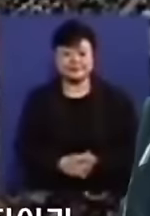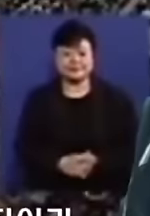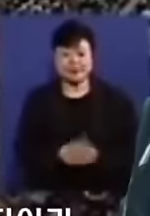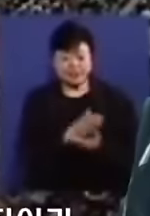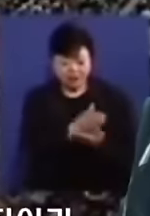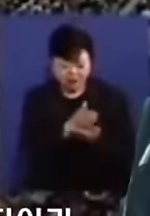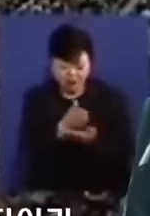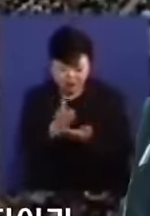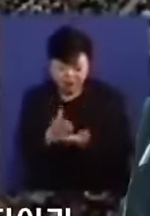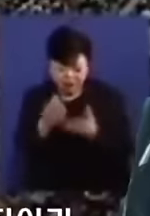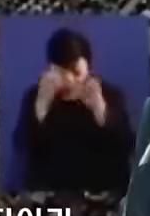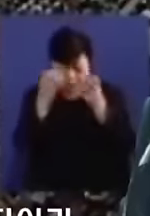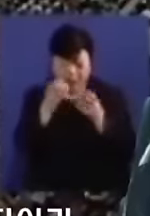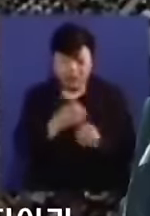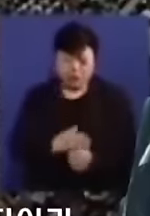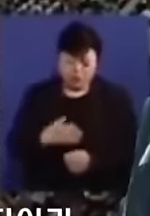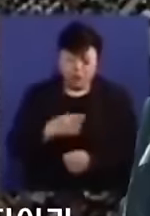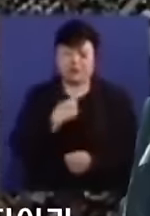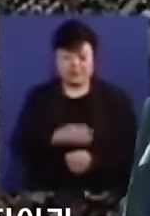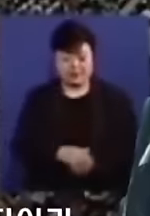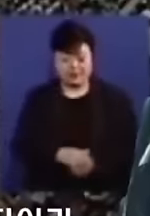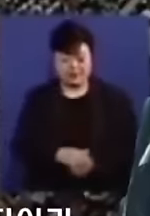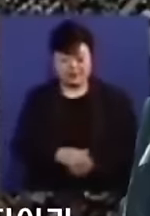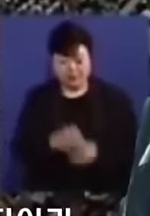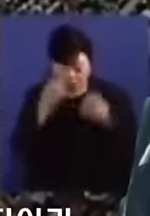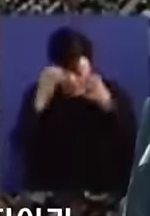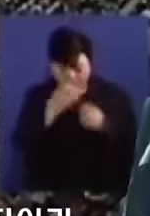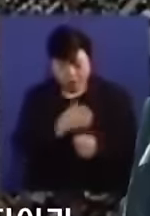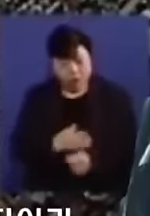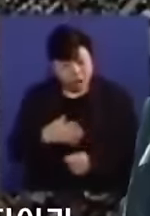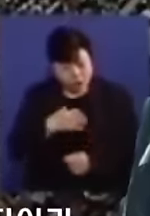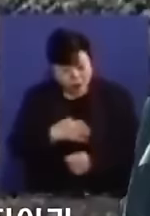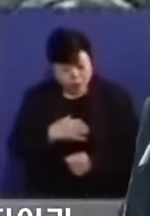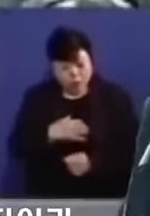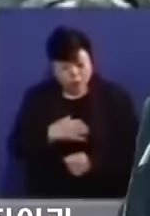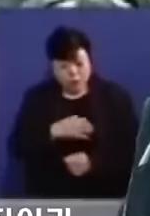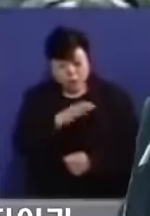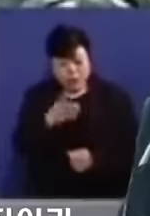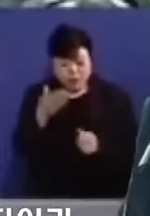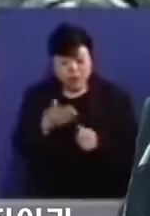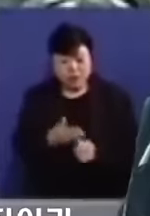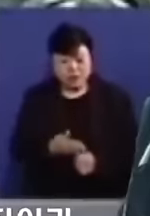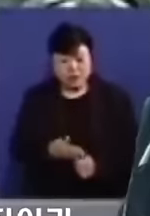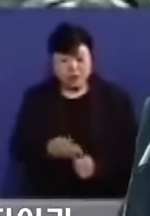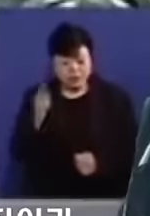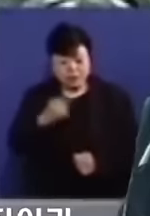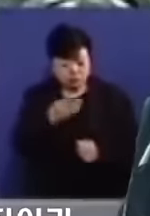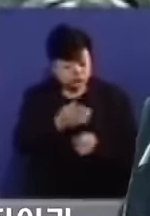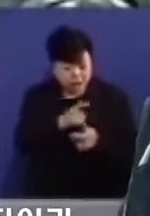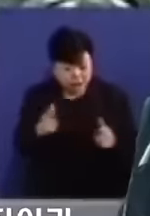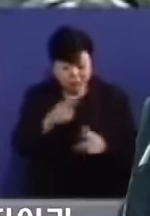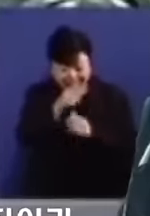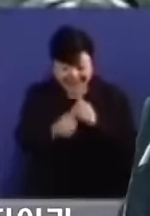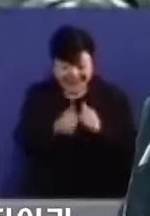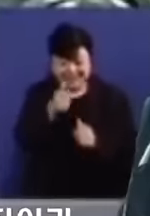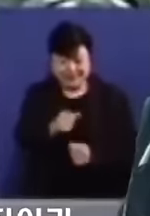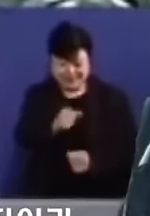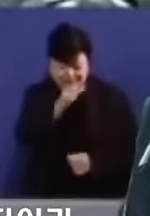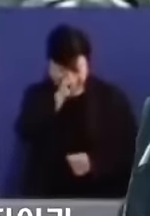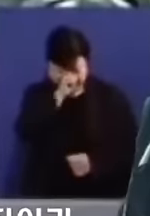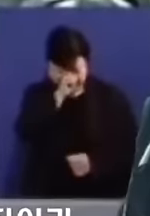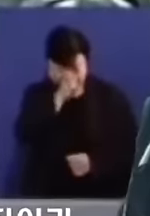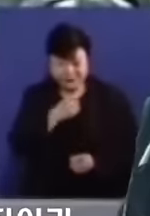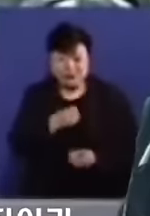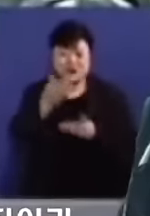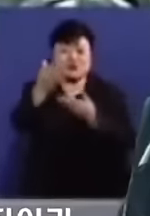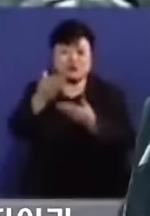여러 가지 고난과 괴로움을 당하는 것은 그 고난과 괴로움이 우리에게 화를 주는 것이 아니라 하나님이 더 큰